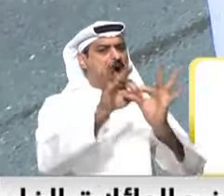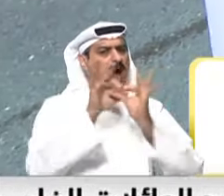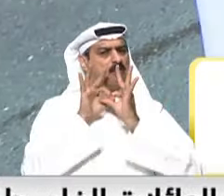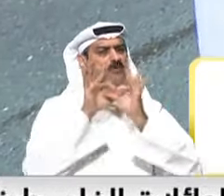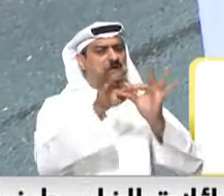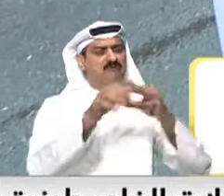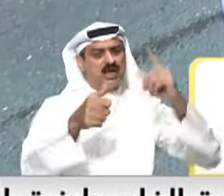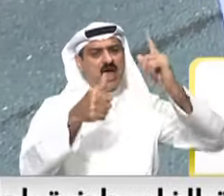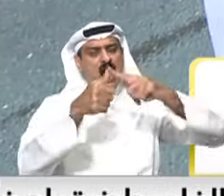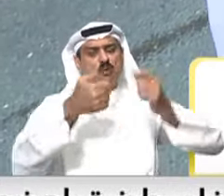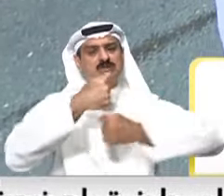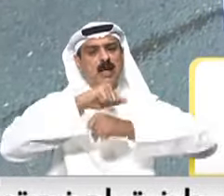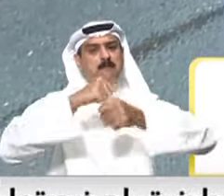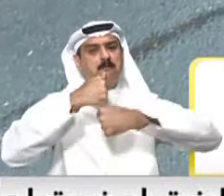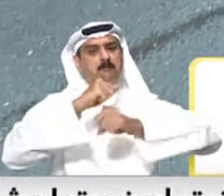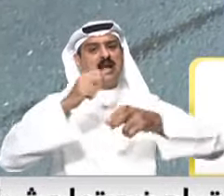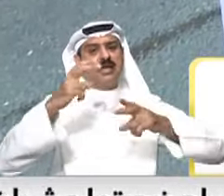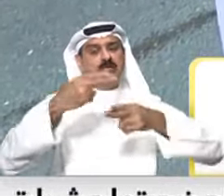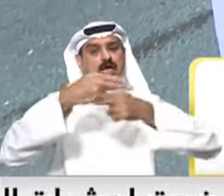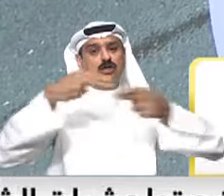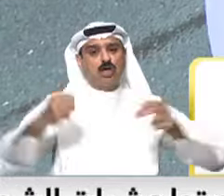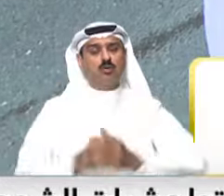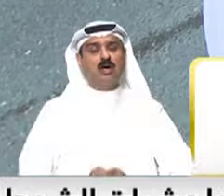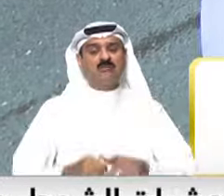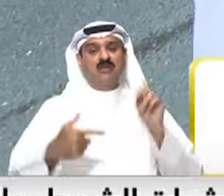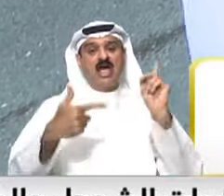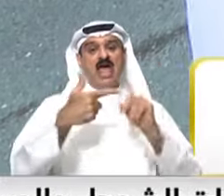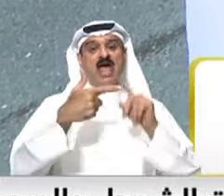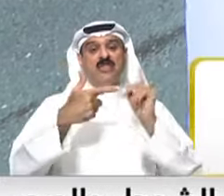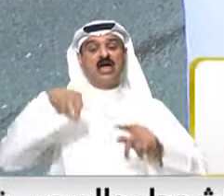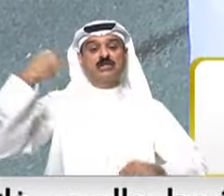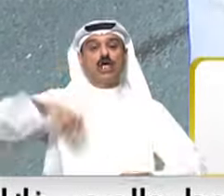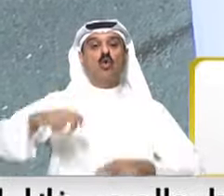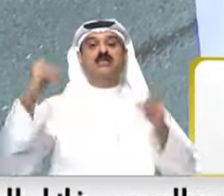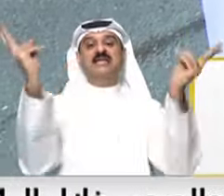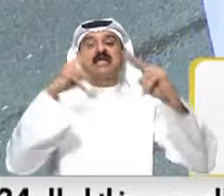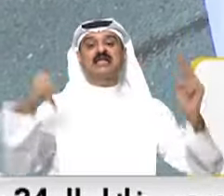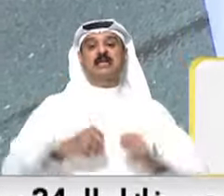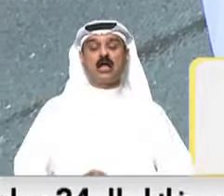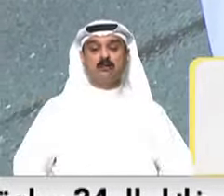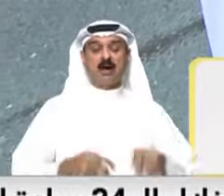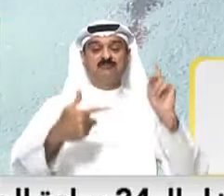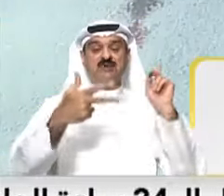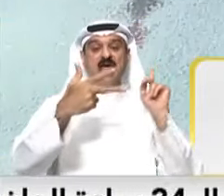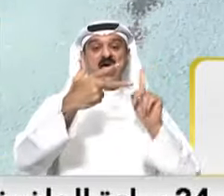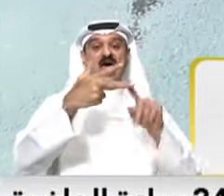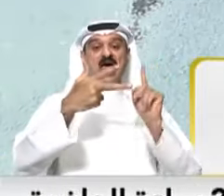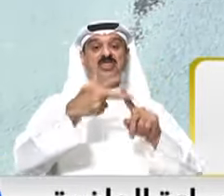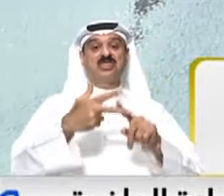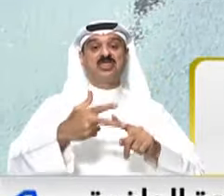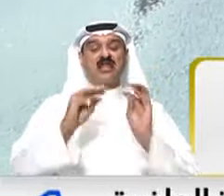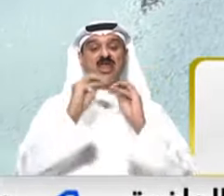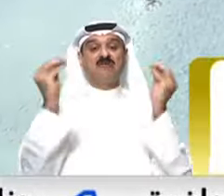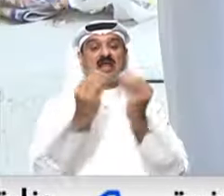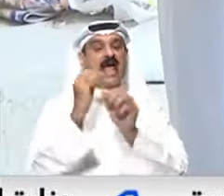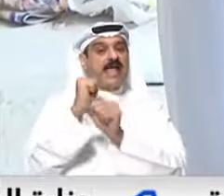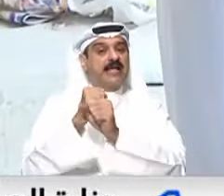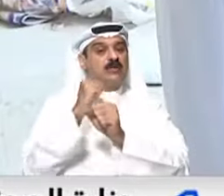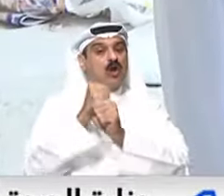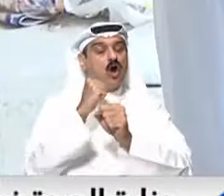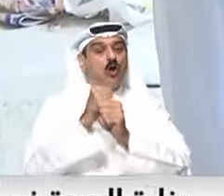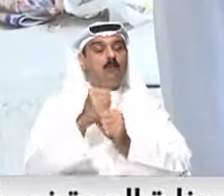بلدية الكويت ووزارة الكهرباء والماء والهيئة العامة للقوى العاملة ووزارة الداخلية والهيئة العامة